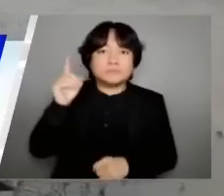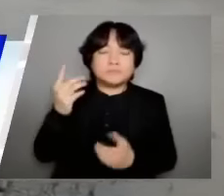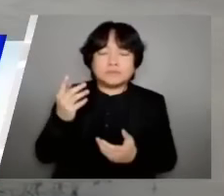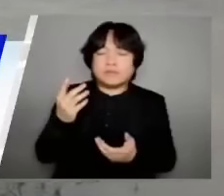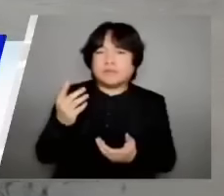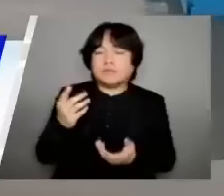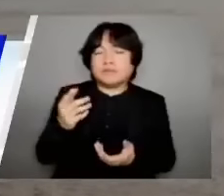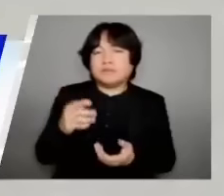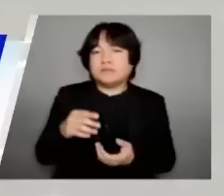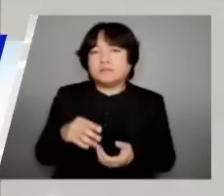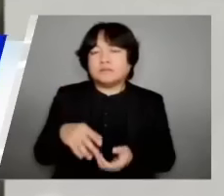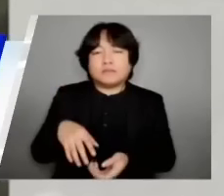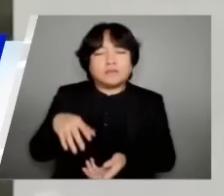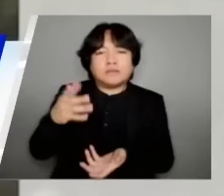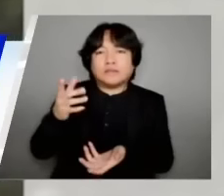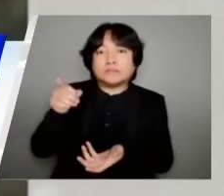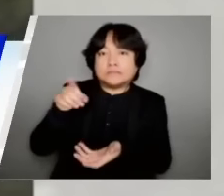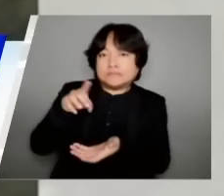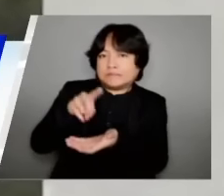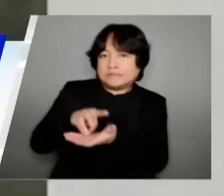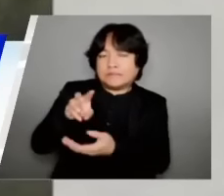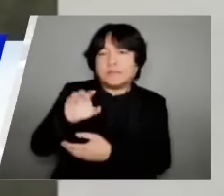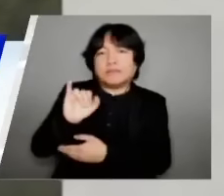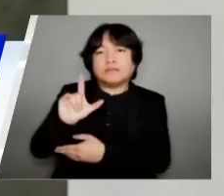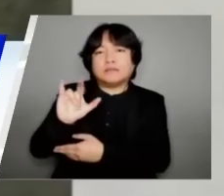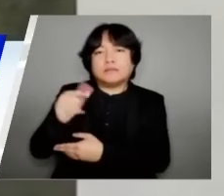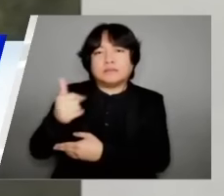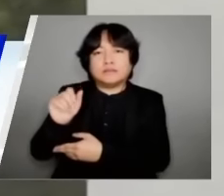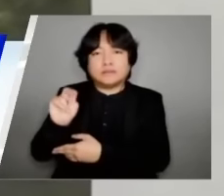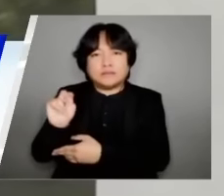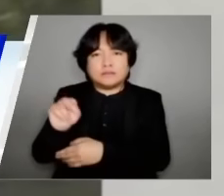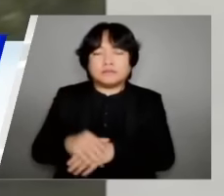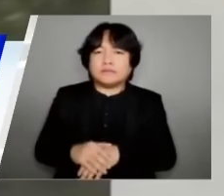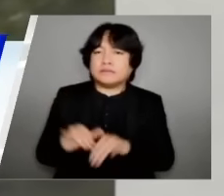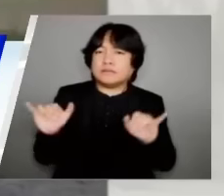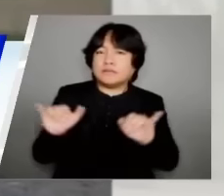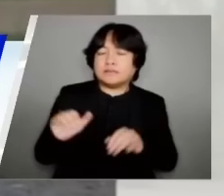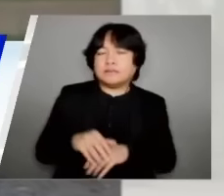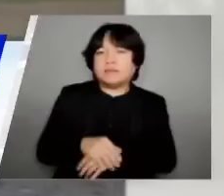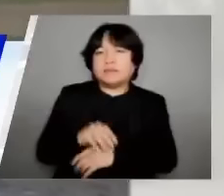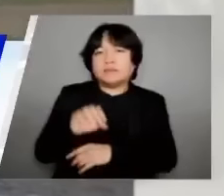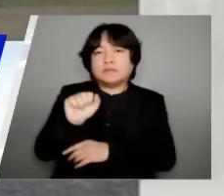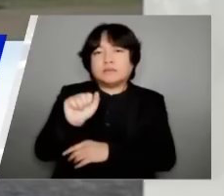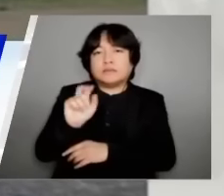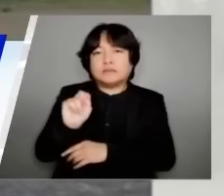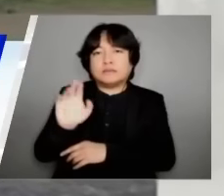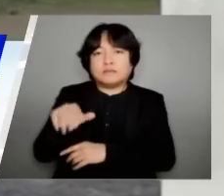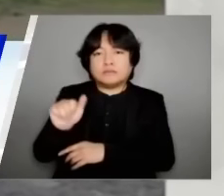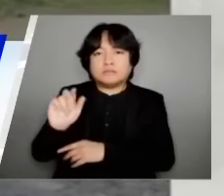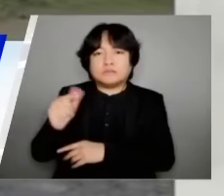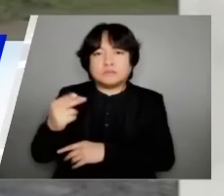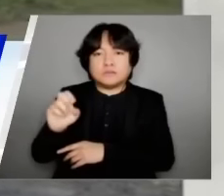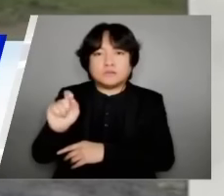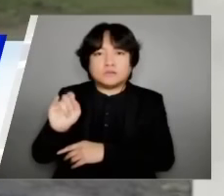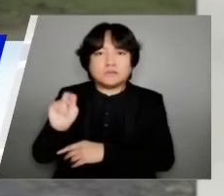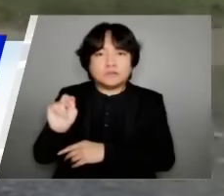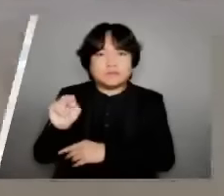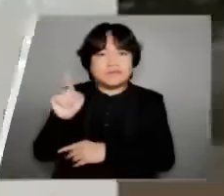baha. Ganyan din sa bayan ng San Agustin, di na madaanan ang overflow bridge sa Sinawangan